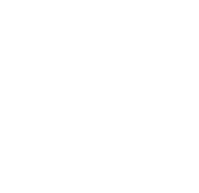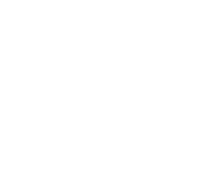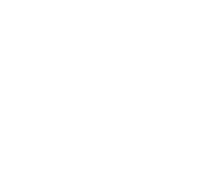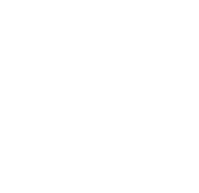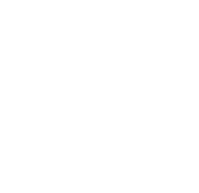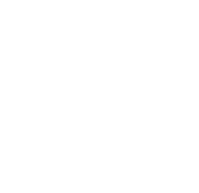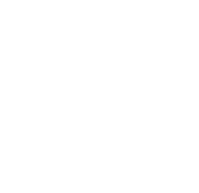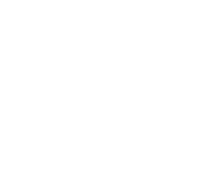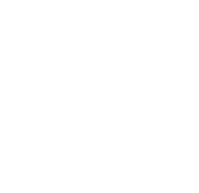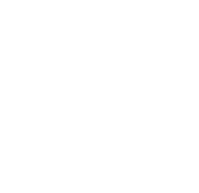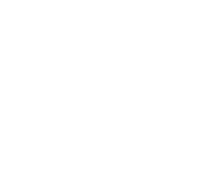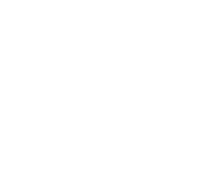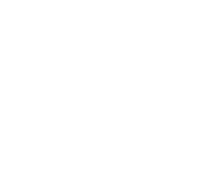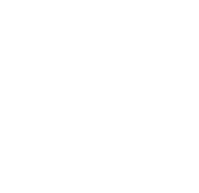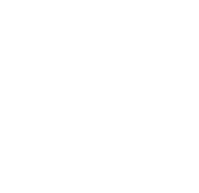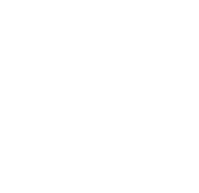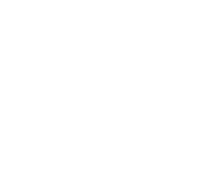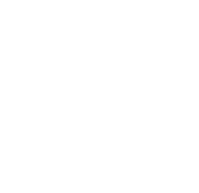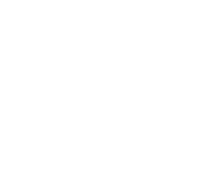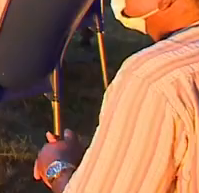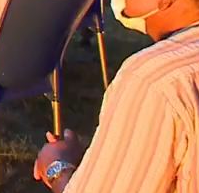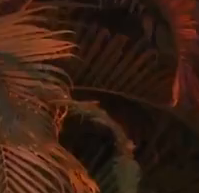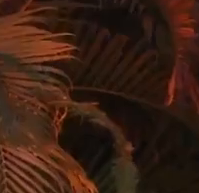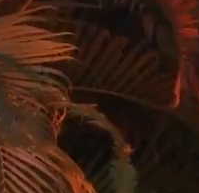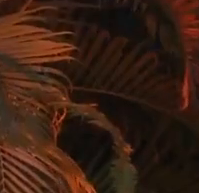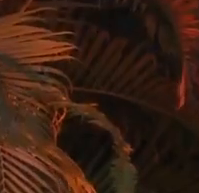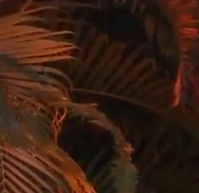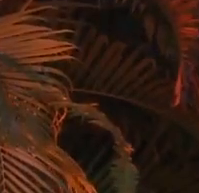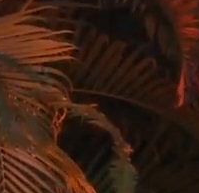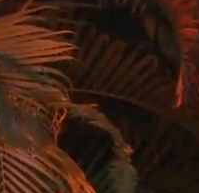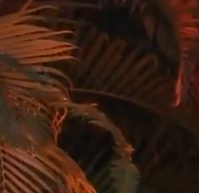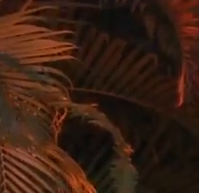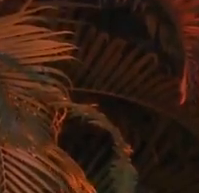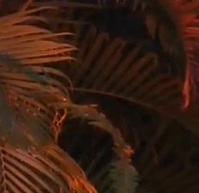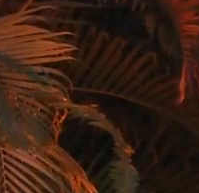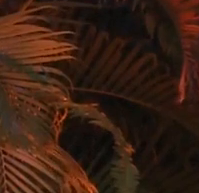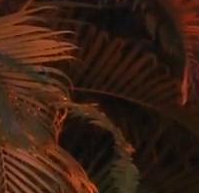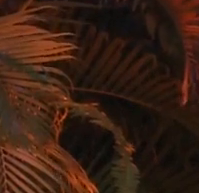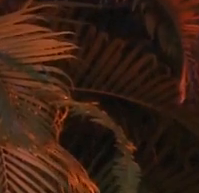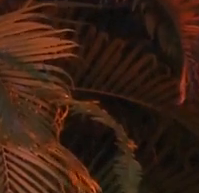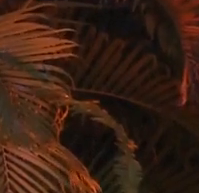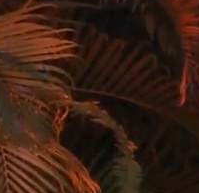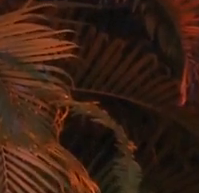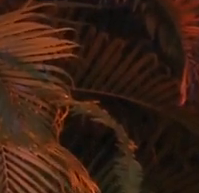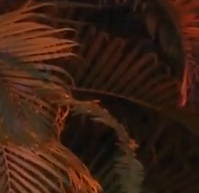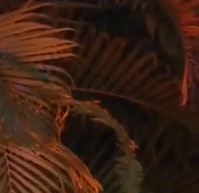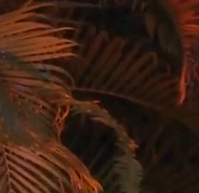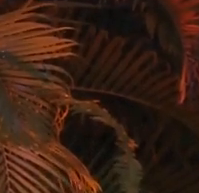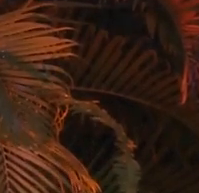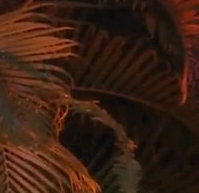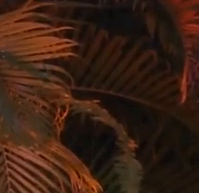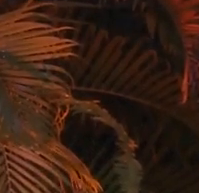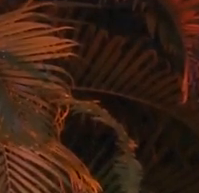Et un vent nouveau souffle. Sur la Guadeloupe. Il s'était levé dans les années